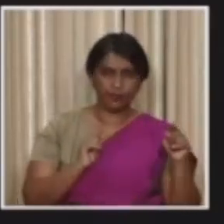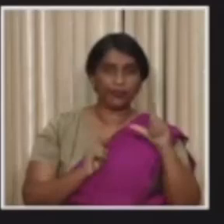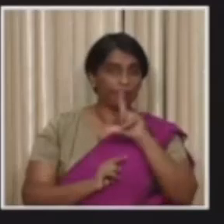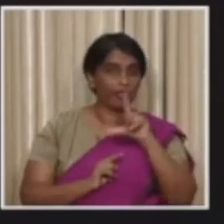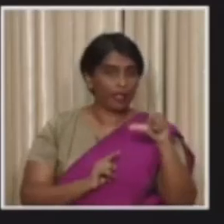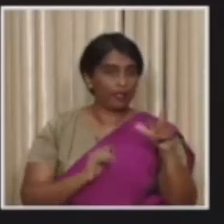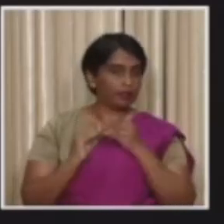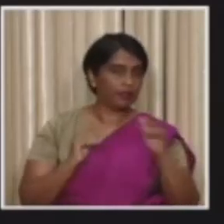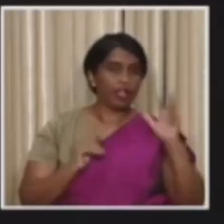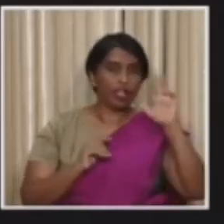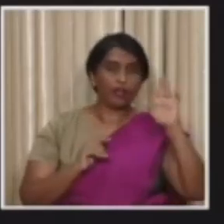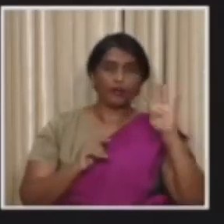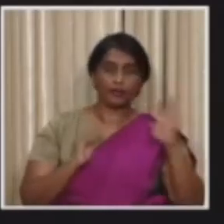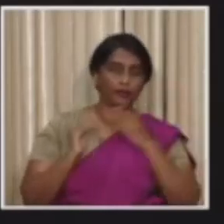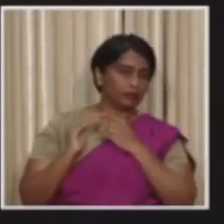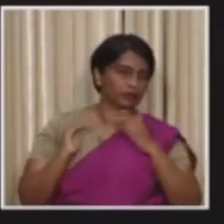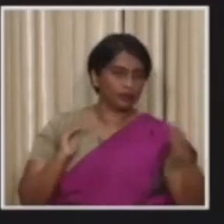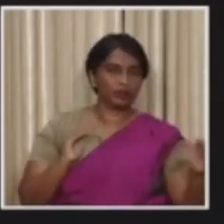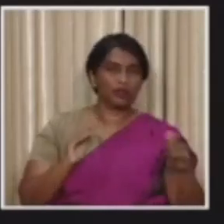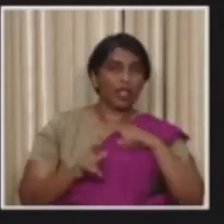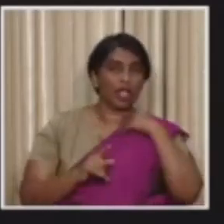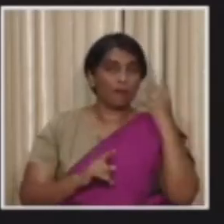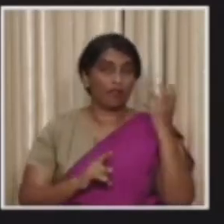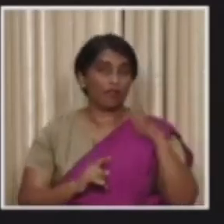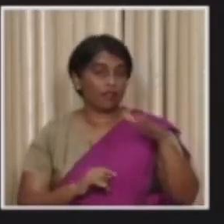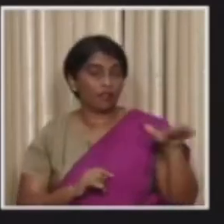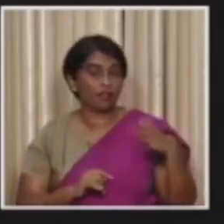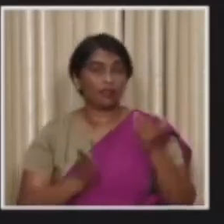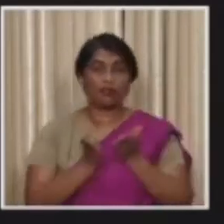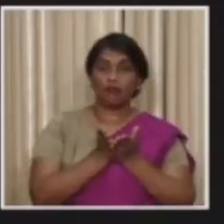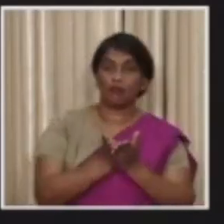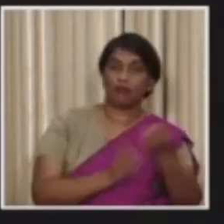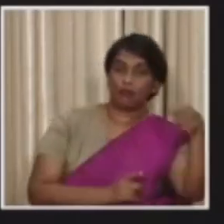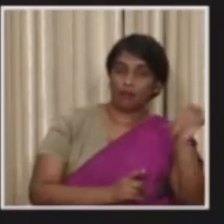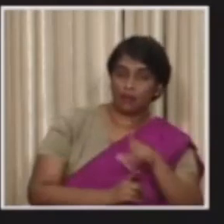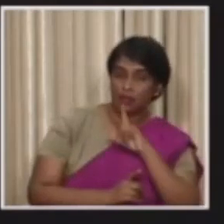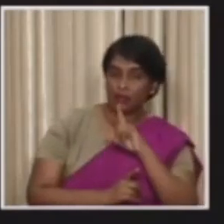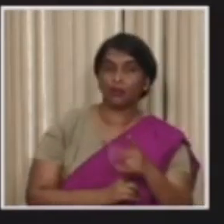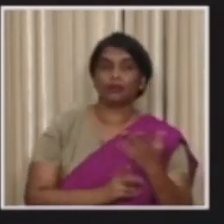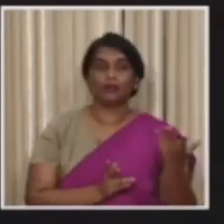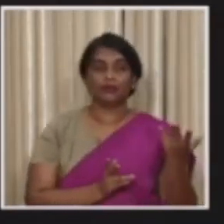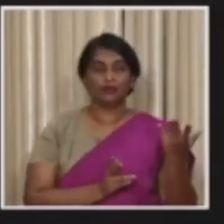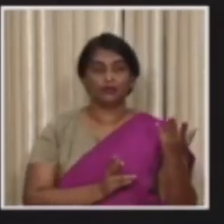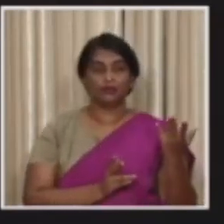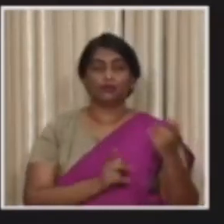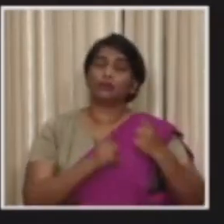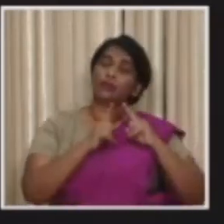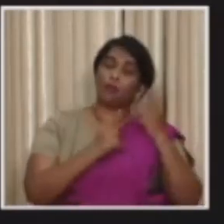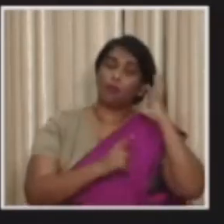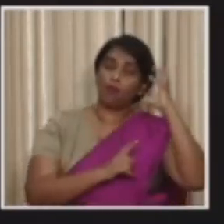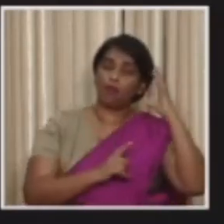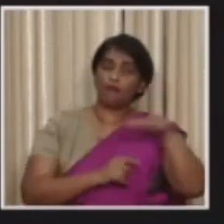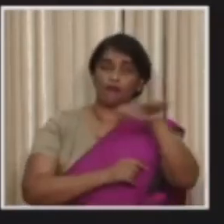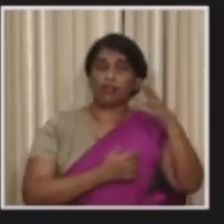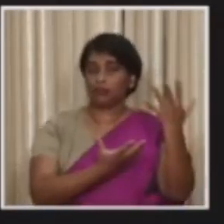77 ඉඳලා 94 වෙනකන් ඇපල් වතු ගැන කිව්වා. නැව් ගත්තයි කියලා කිව්වා. තව පොල්